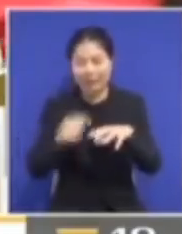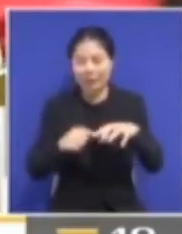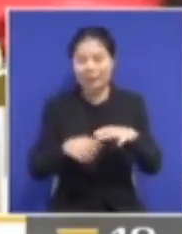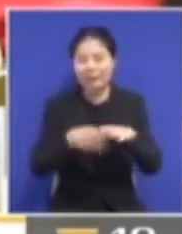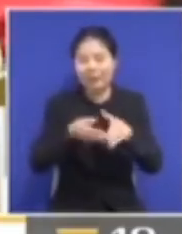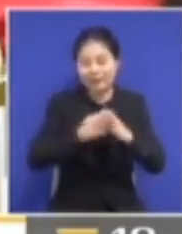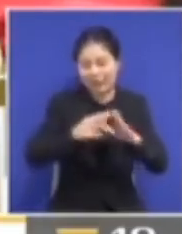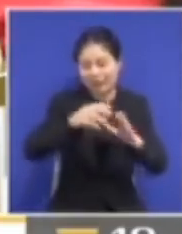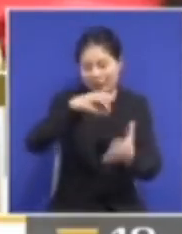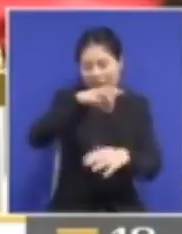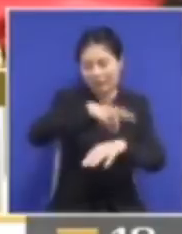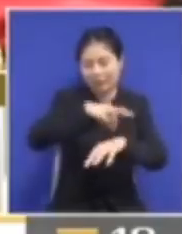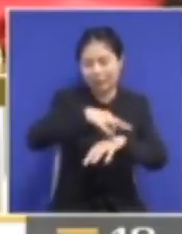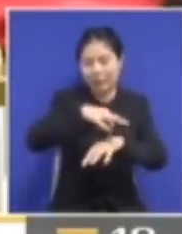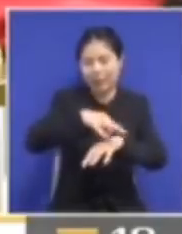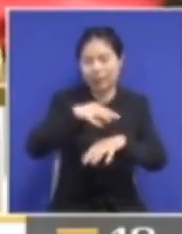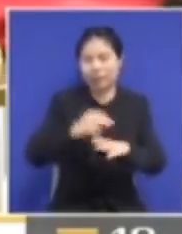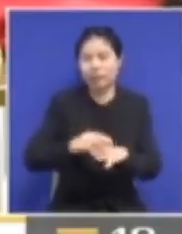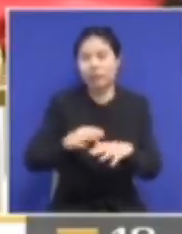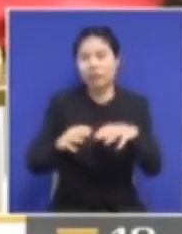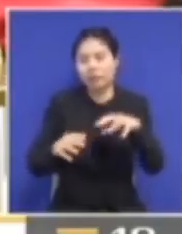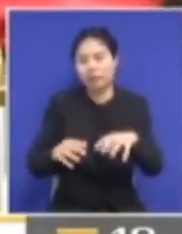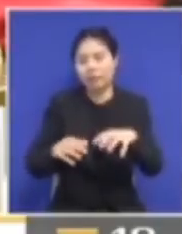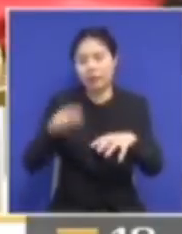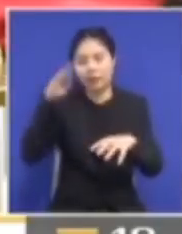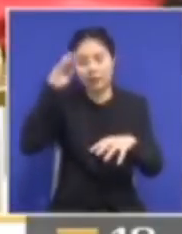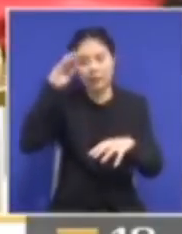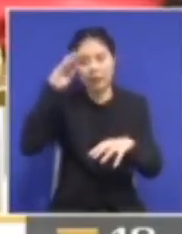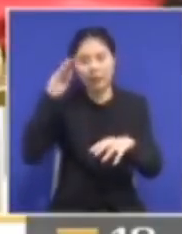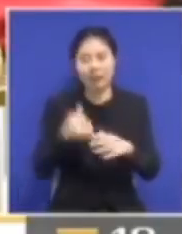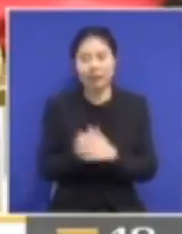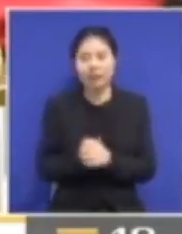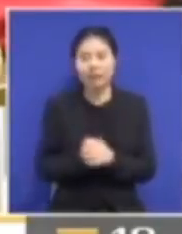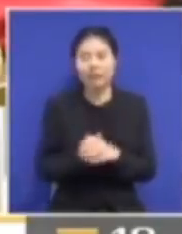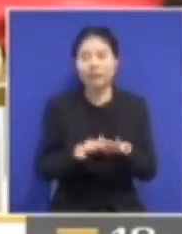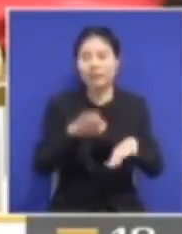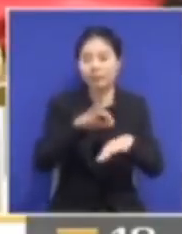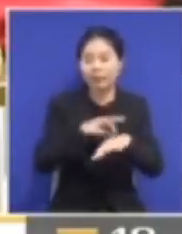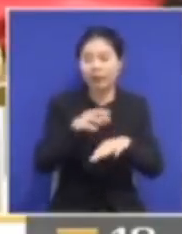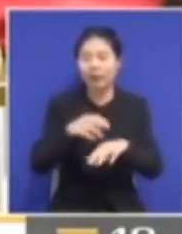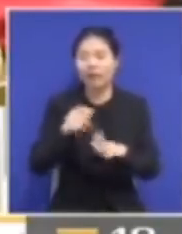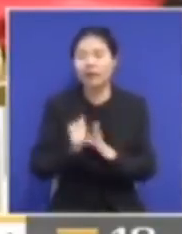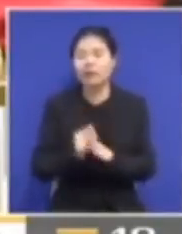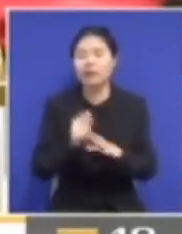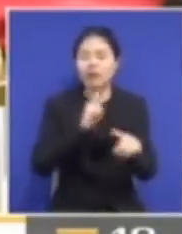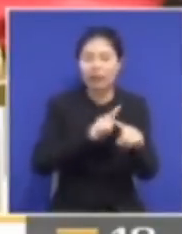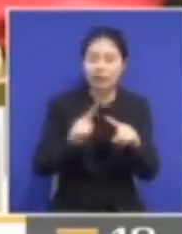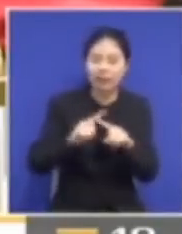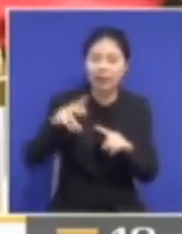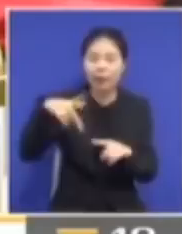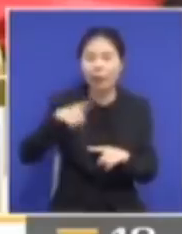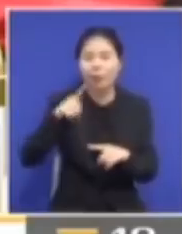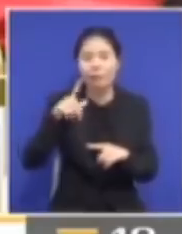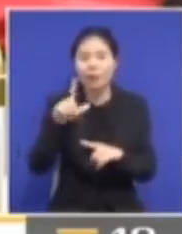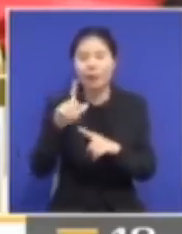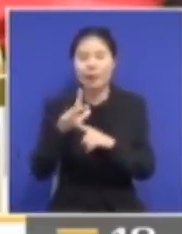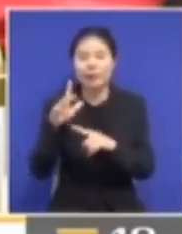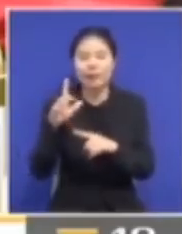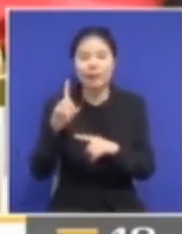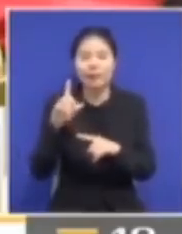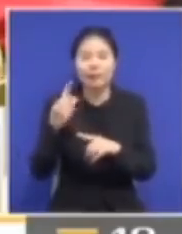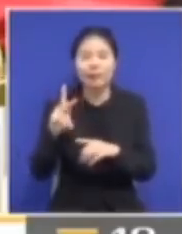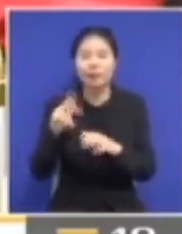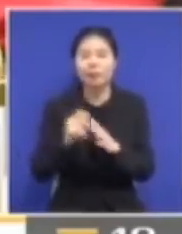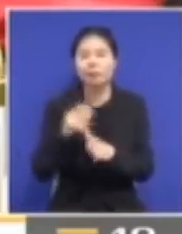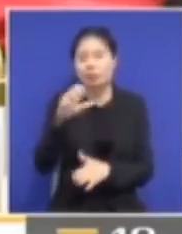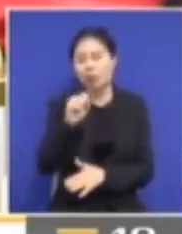พลเอกปีชาก็ได้เลื่อนยศได้ตำแหน่งนะครับเป็นปลัดกลาโหมนะครับต่อมาก็เป็นสนช.เป็นสว.